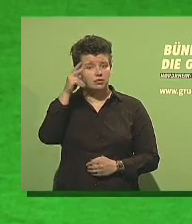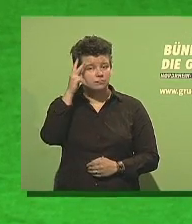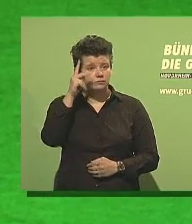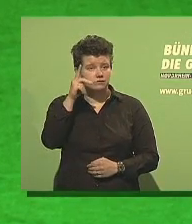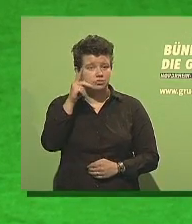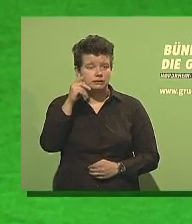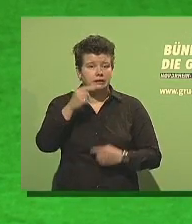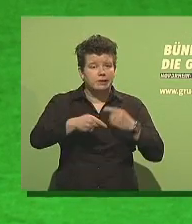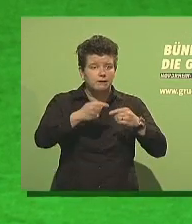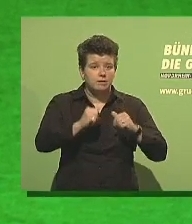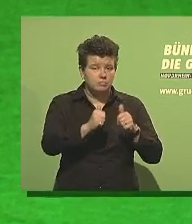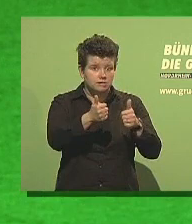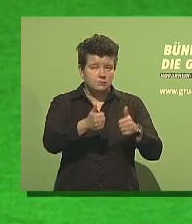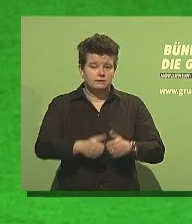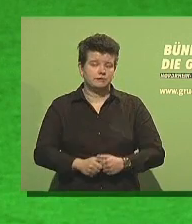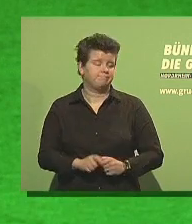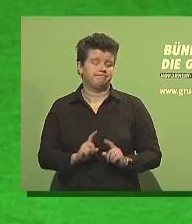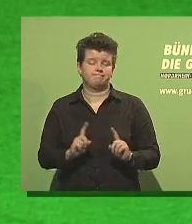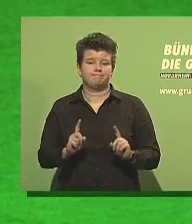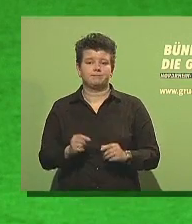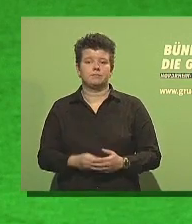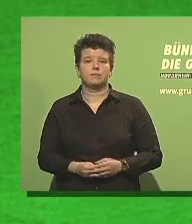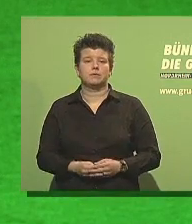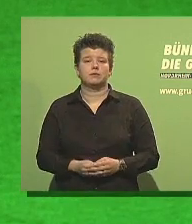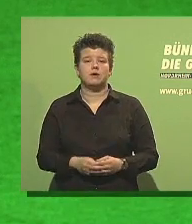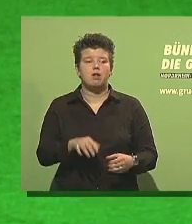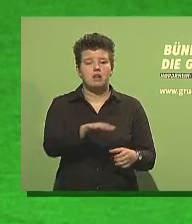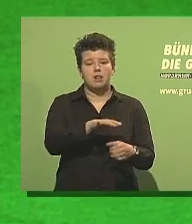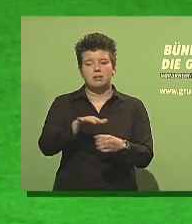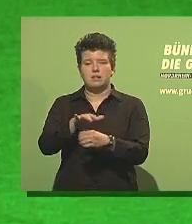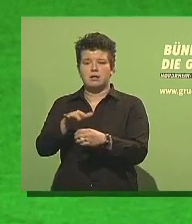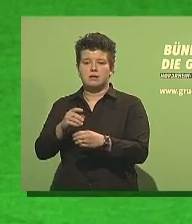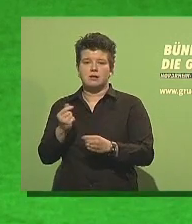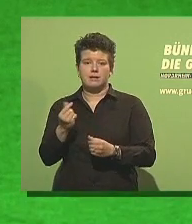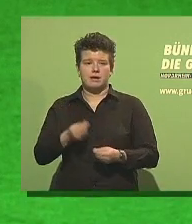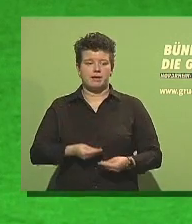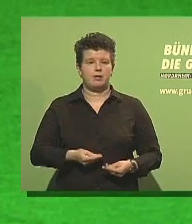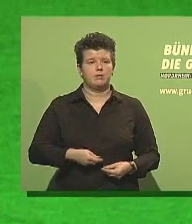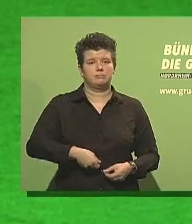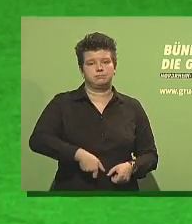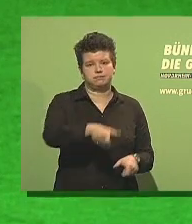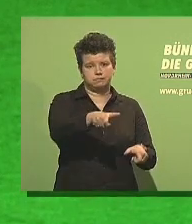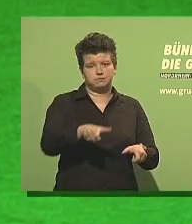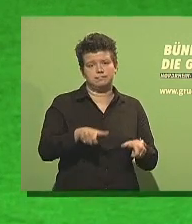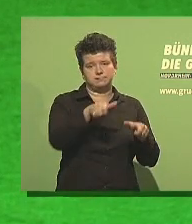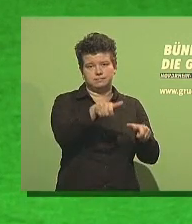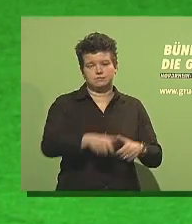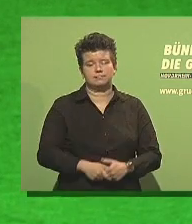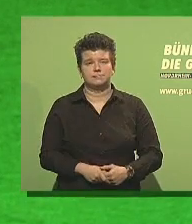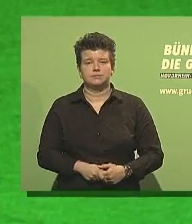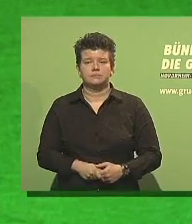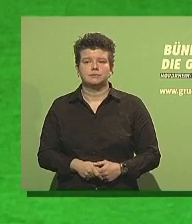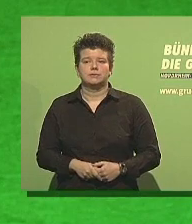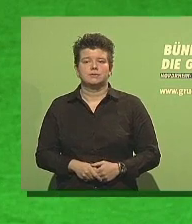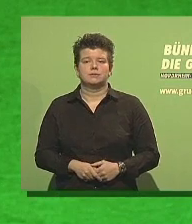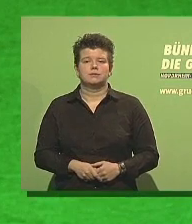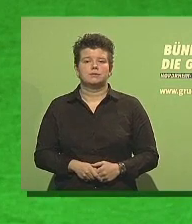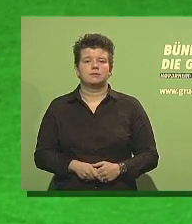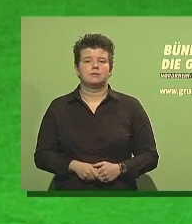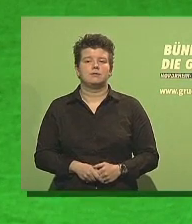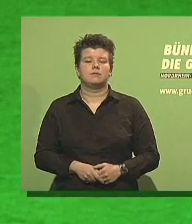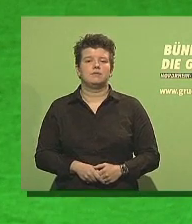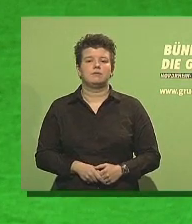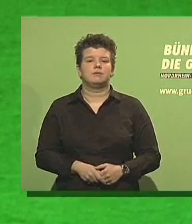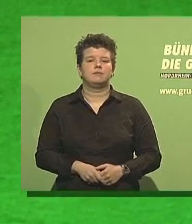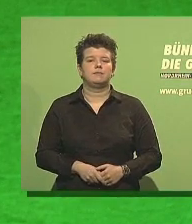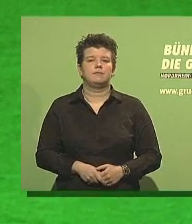die Geberländer das Sagen haben und mitleidig Gutes tun. Diese Zeiten sind vorbei. Verlangt werden